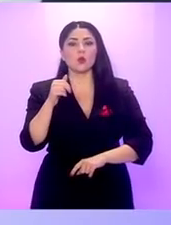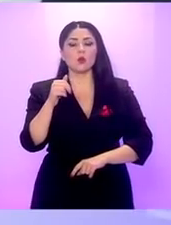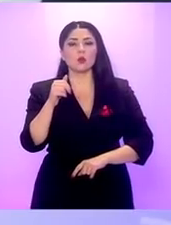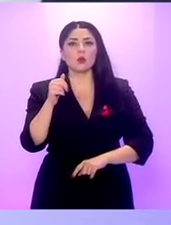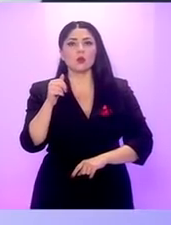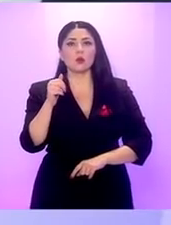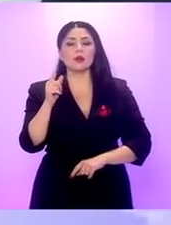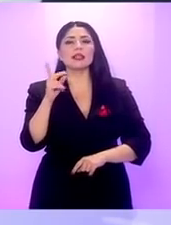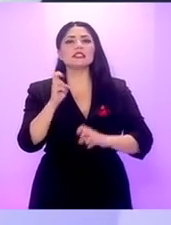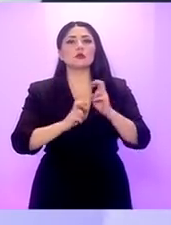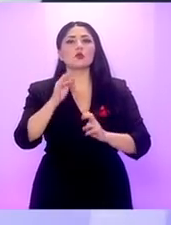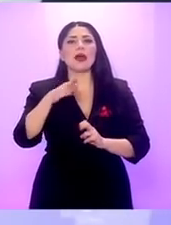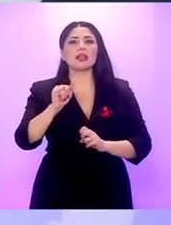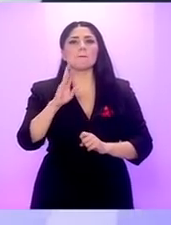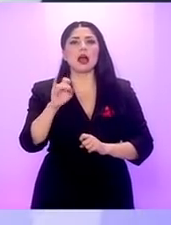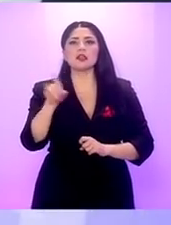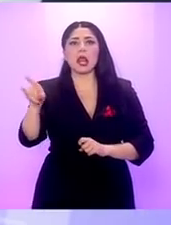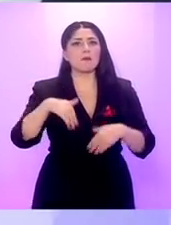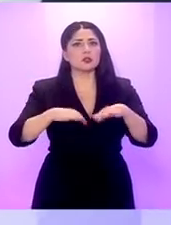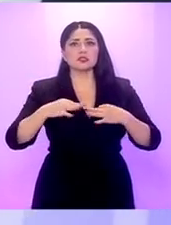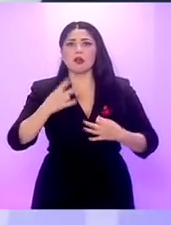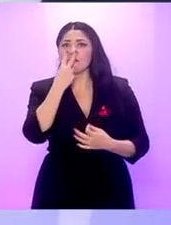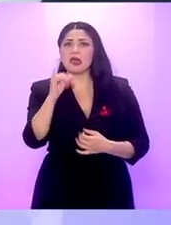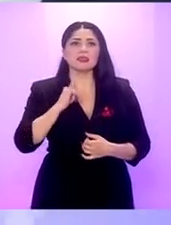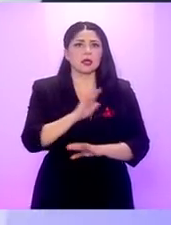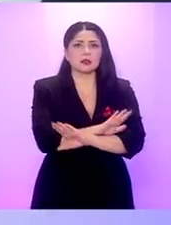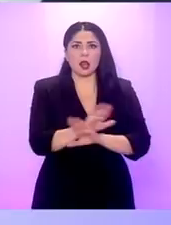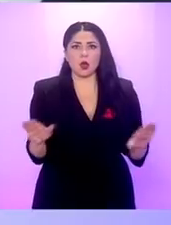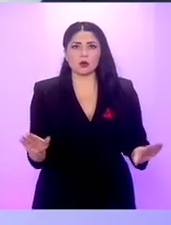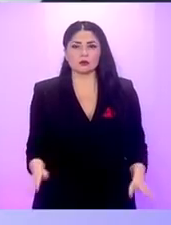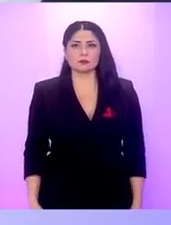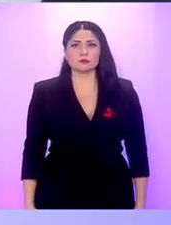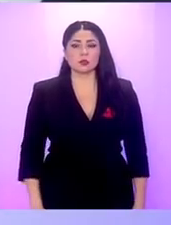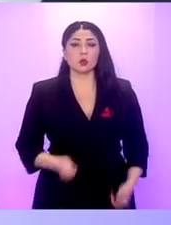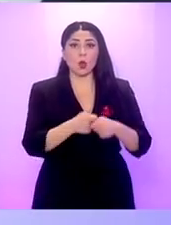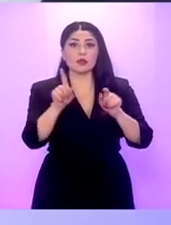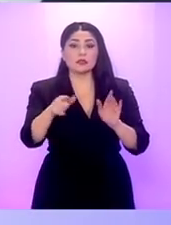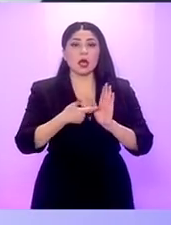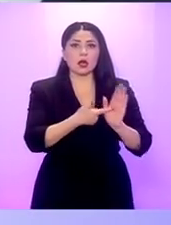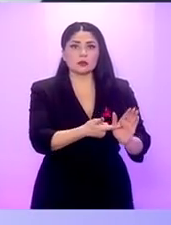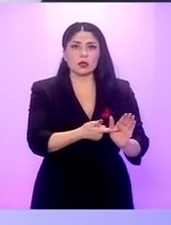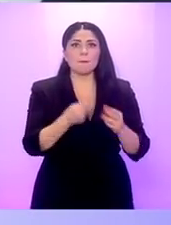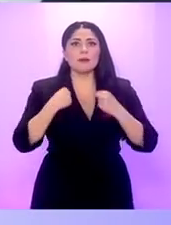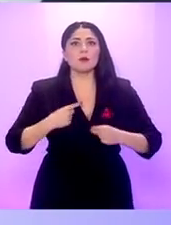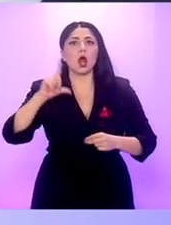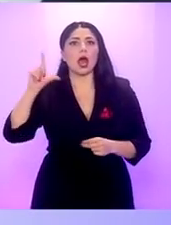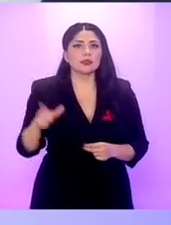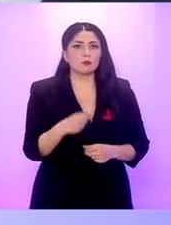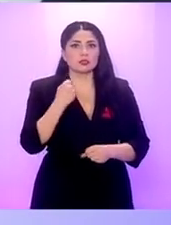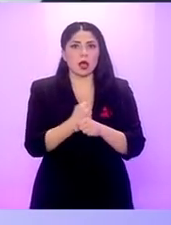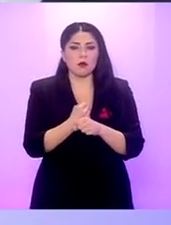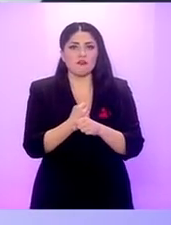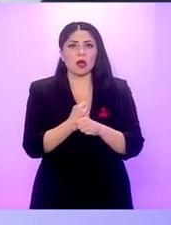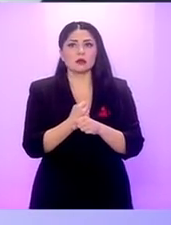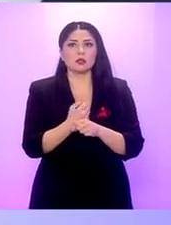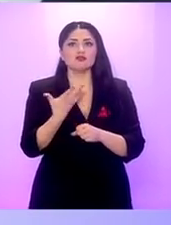Sănătății n-am avut niciun fel de preocupare și toate lucrurile astea arată că premierul practic a fost forțat să preia